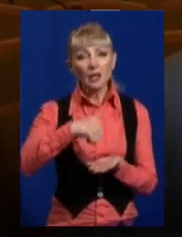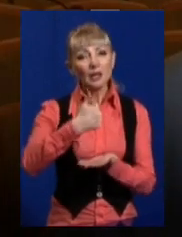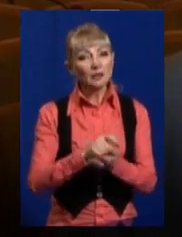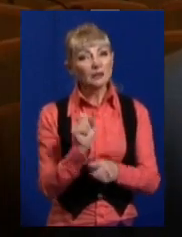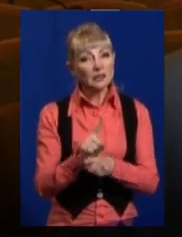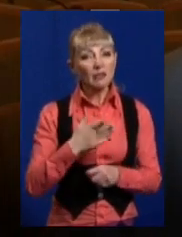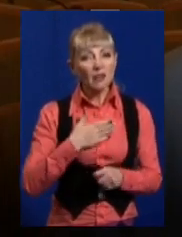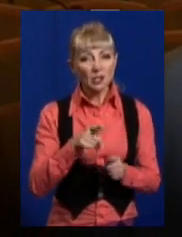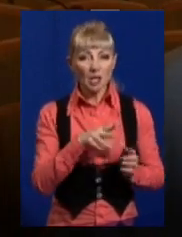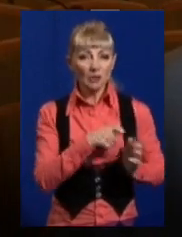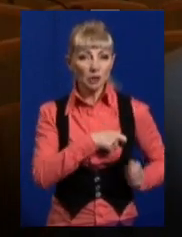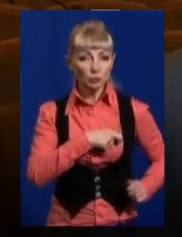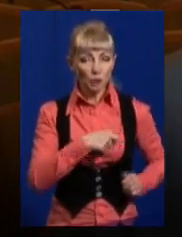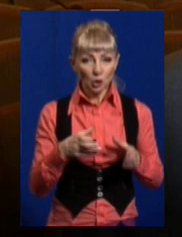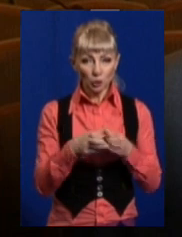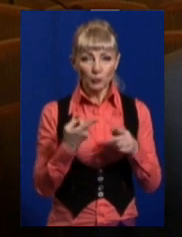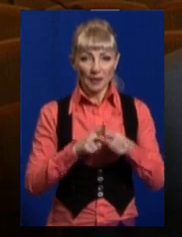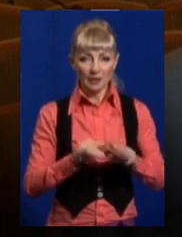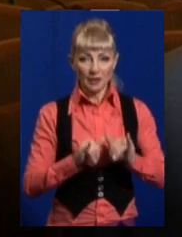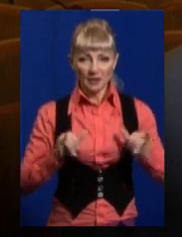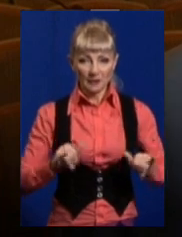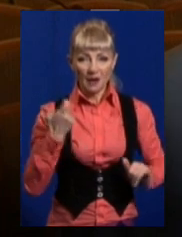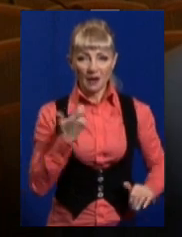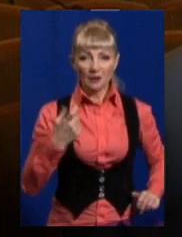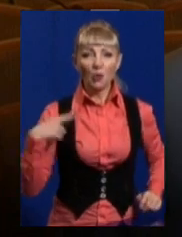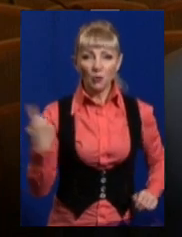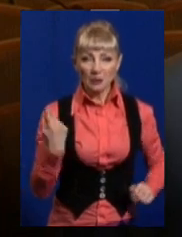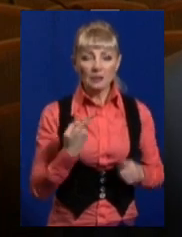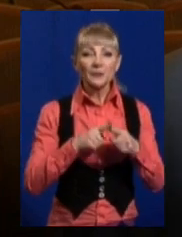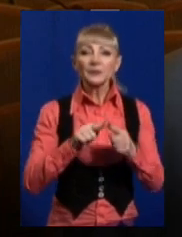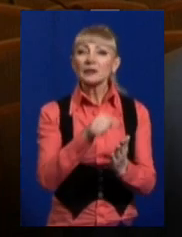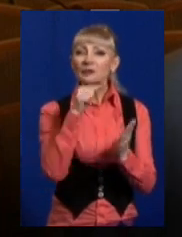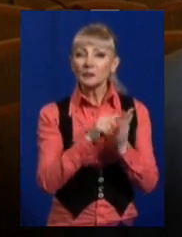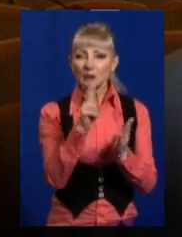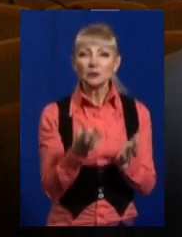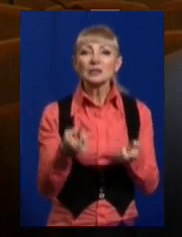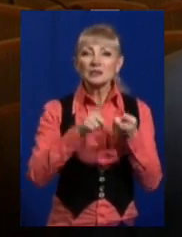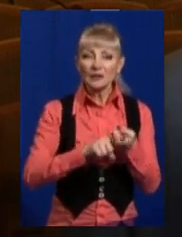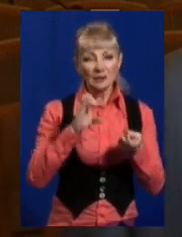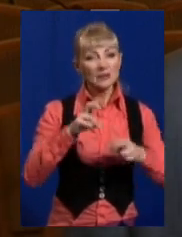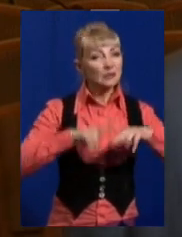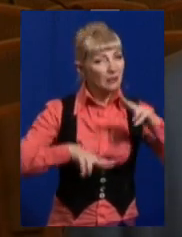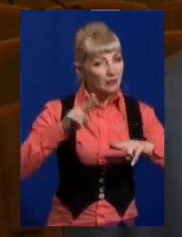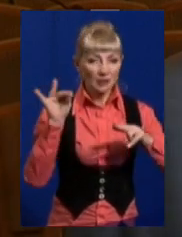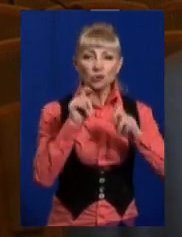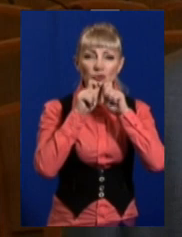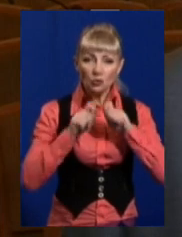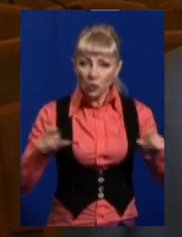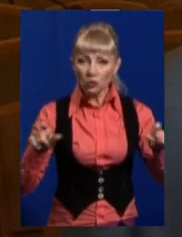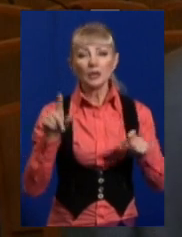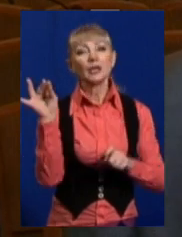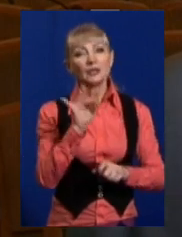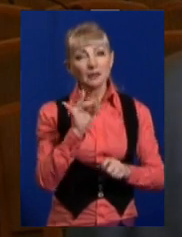депутатської групи – це розвиток Харківщини. Це питання, які пов'язані і з будівництвом, і школи, і лікарні,